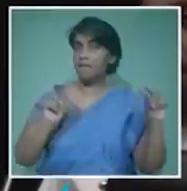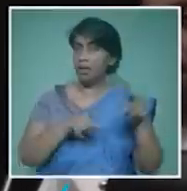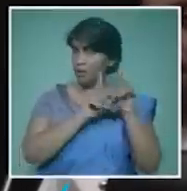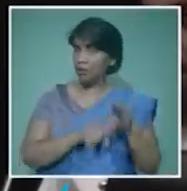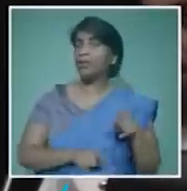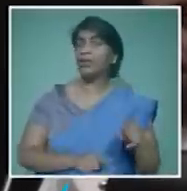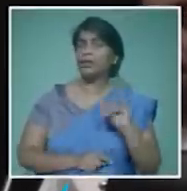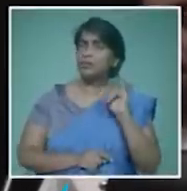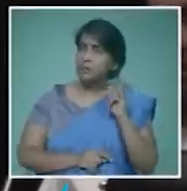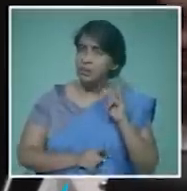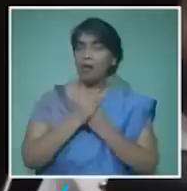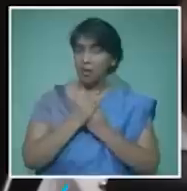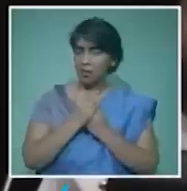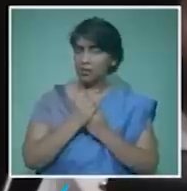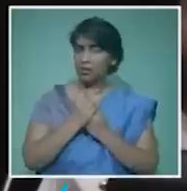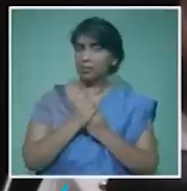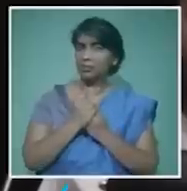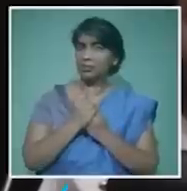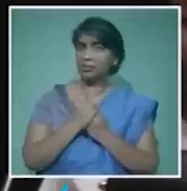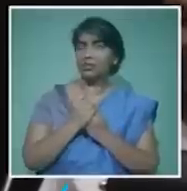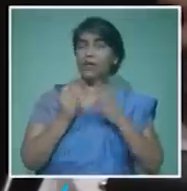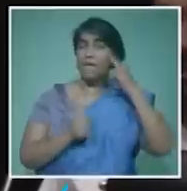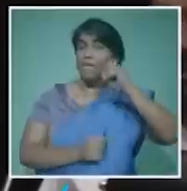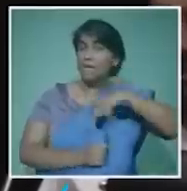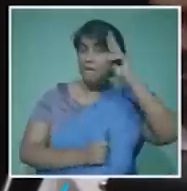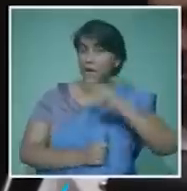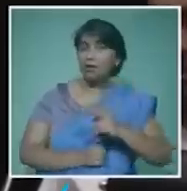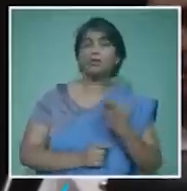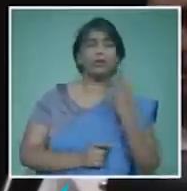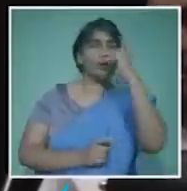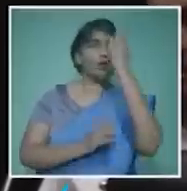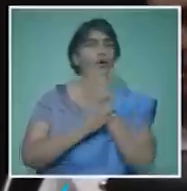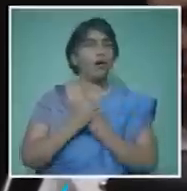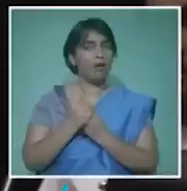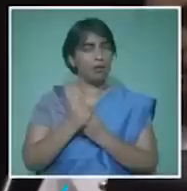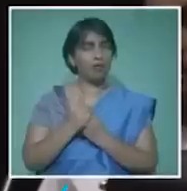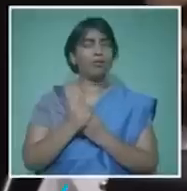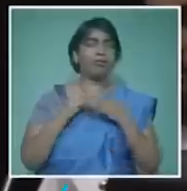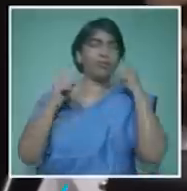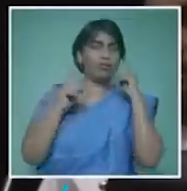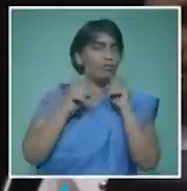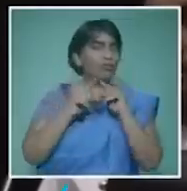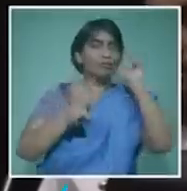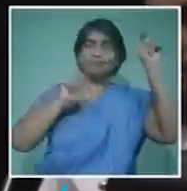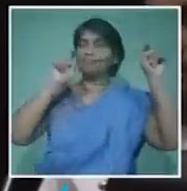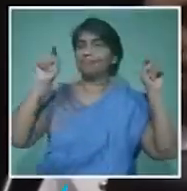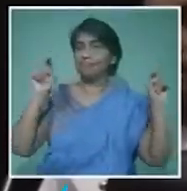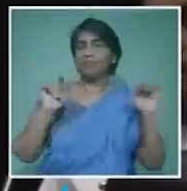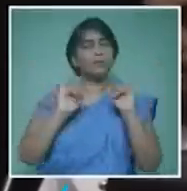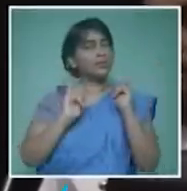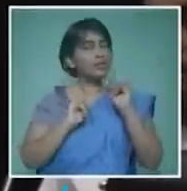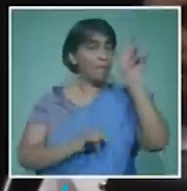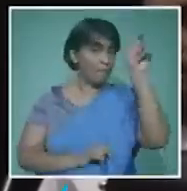යටතේ යම්කිසි ආගමික විශ්වාසයකට ආගමික දෙයකට ස්ථානයකට